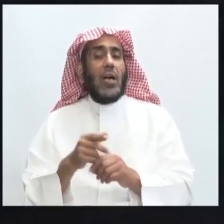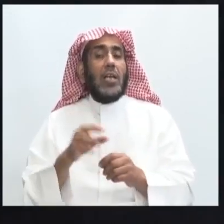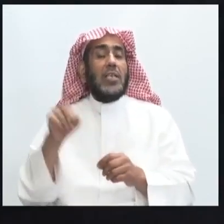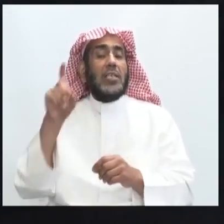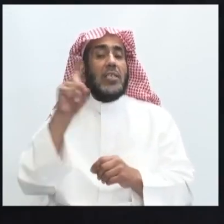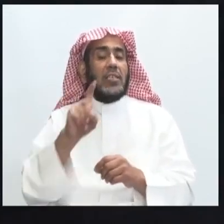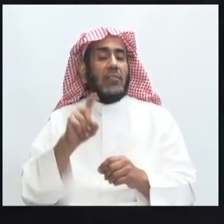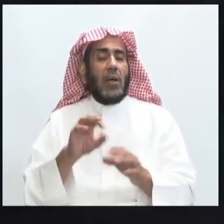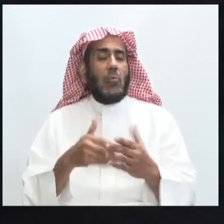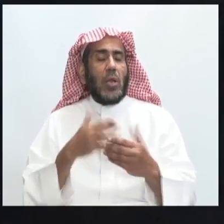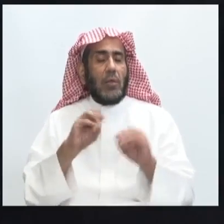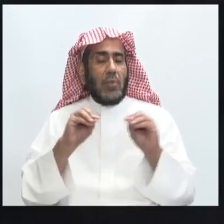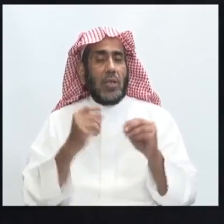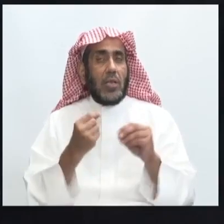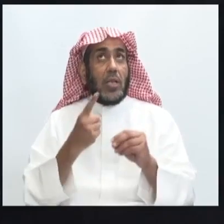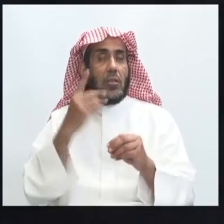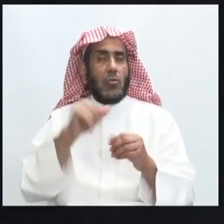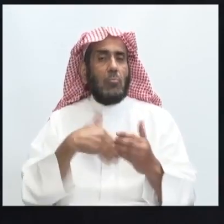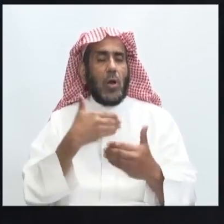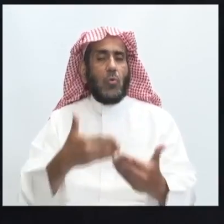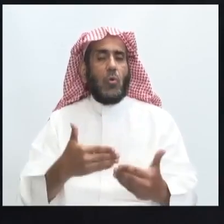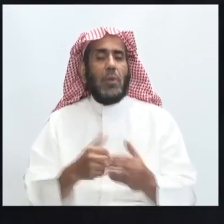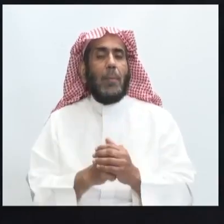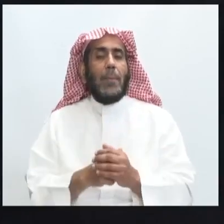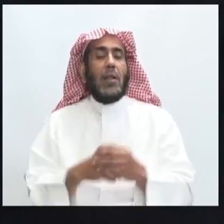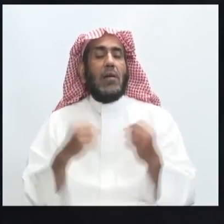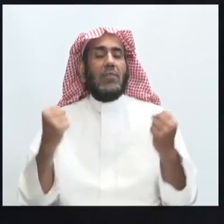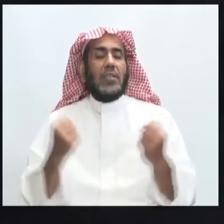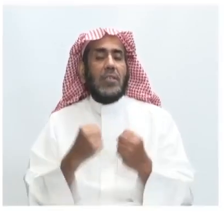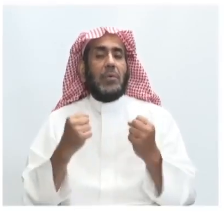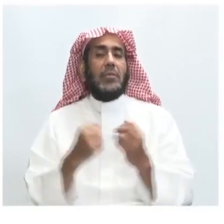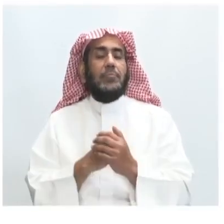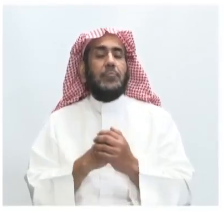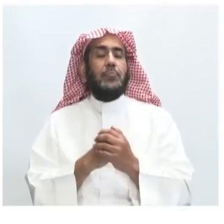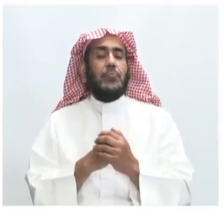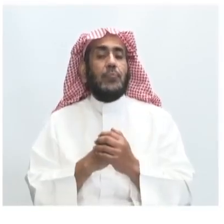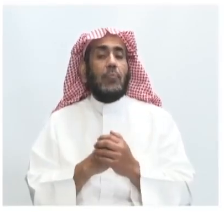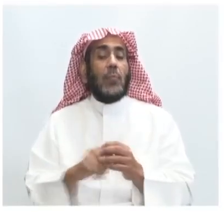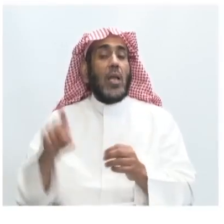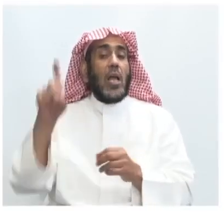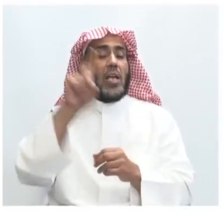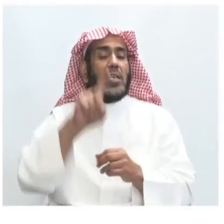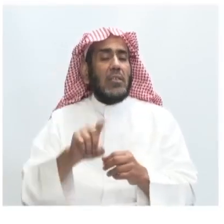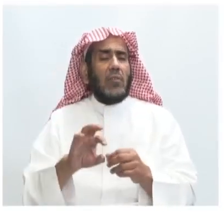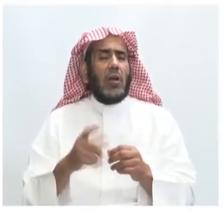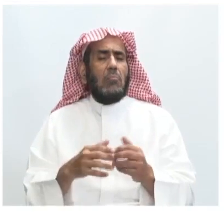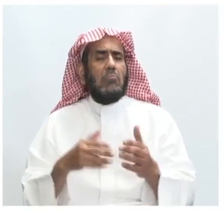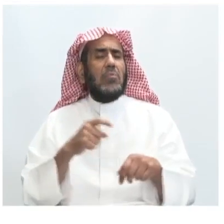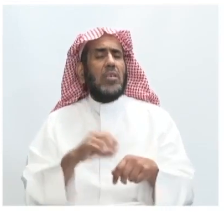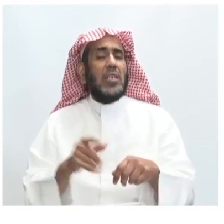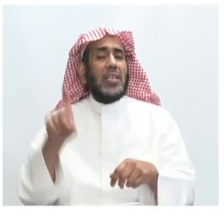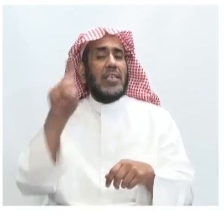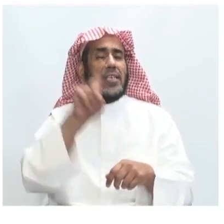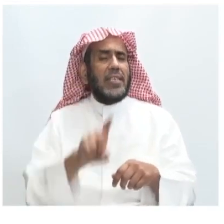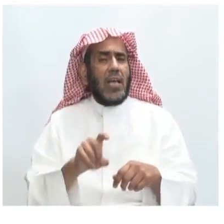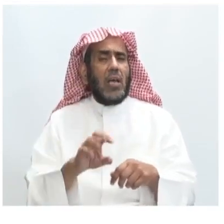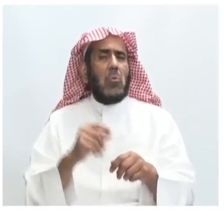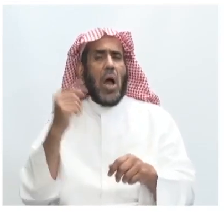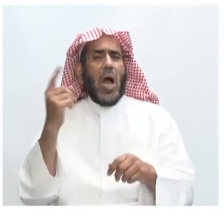باذن الله ثم سنكمل في التدريبات الاستفهام حين يسال احدهم